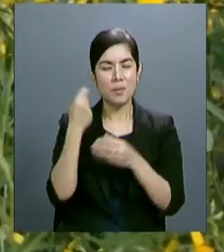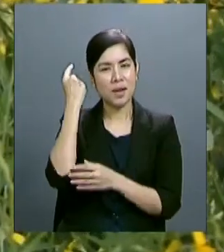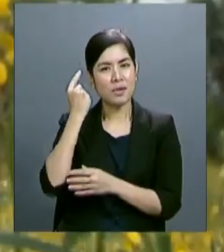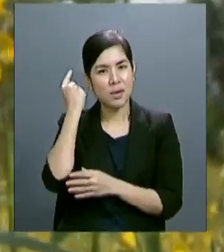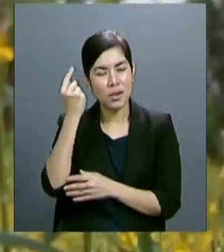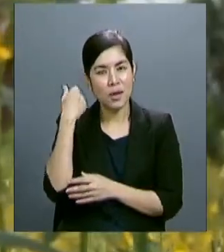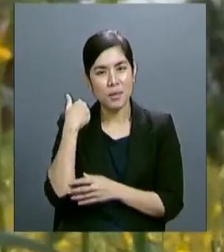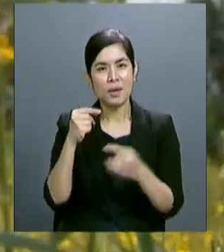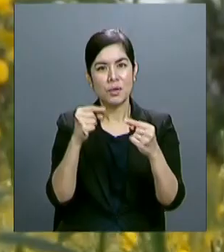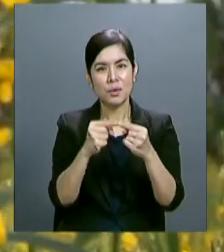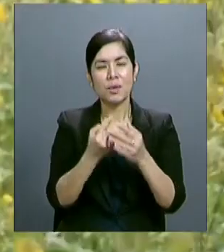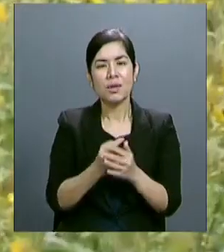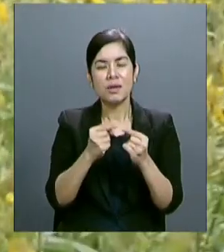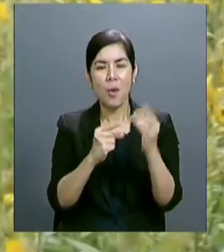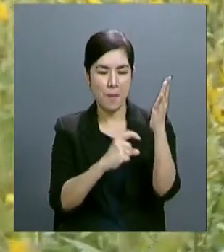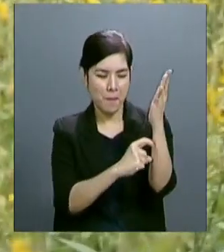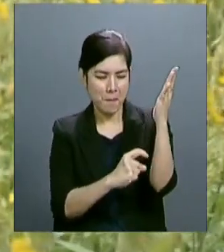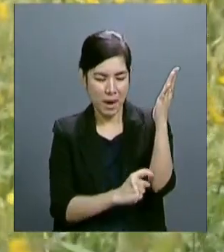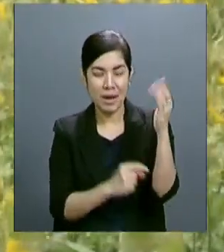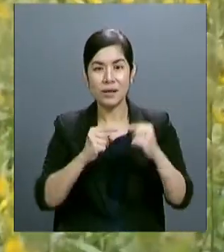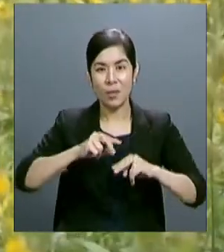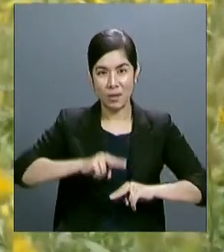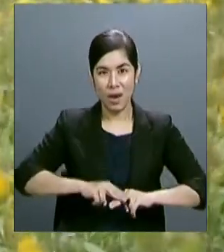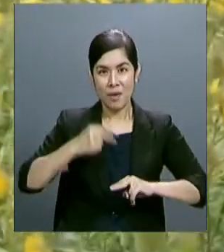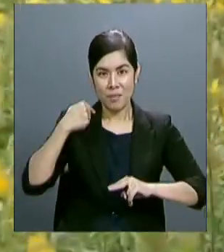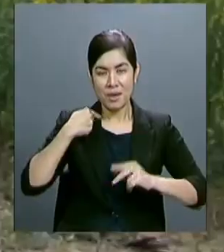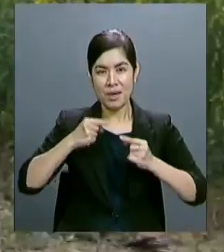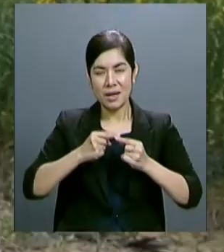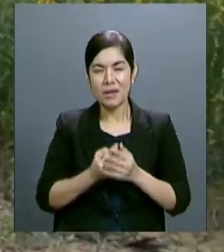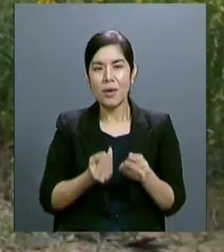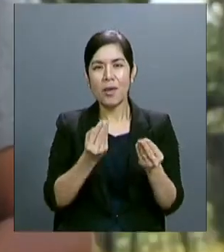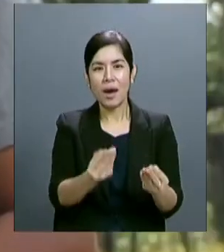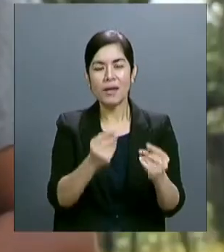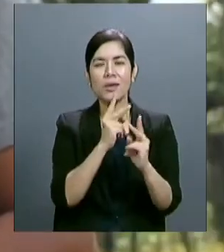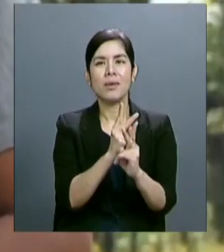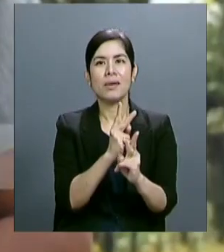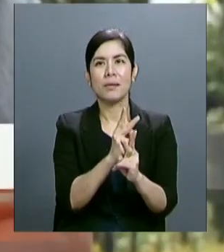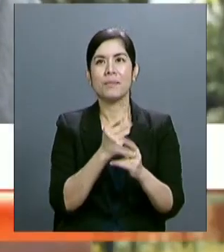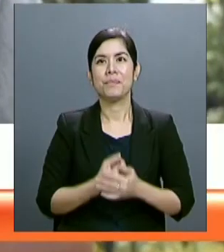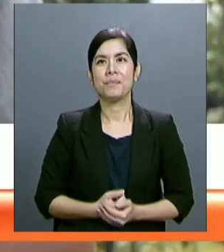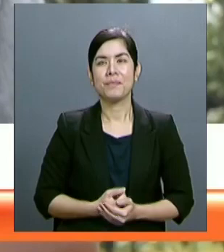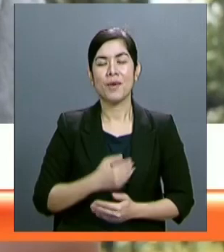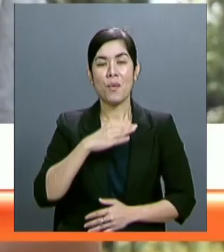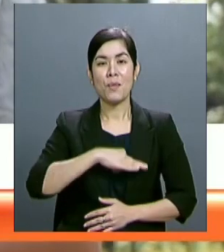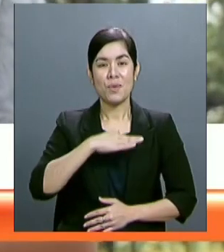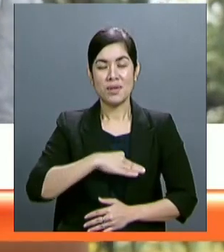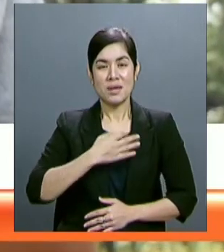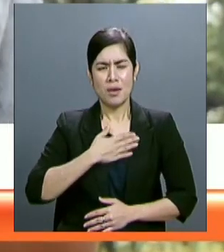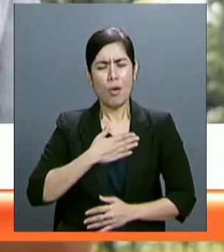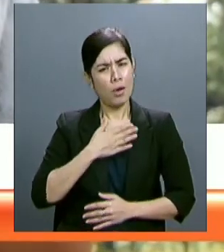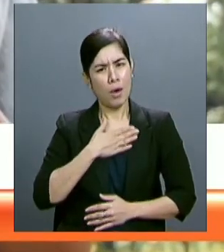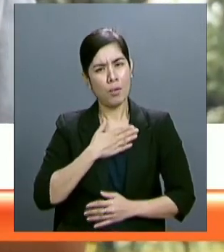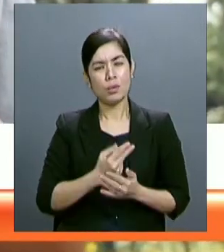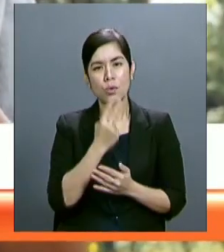ดเวทีไม้ไผ่มานั่งชิงช้าเพื่อเก็บไว้เป็นที่ระลึก คือความรู้สึกของคนที่ว่าอยู่ในตัวเมืองที่ร